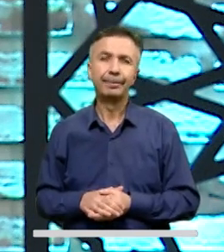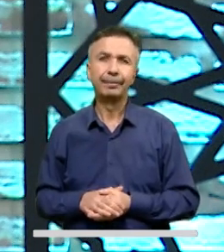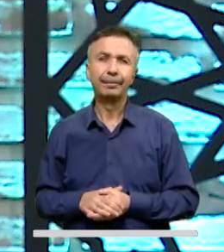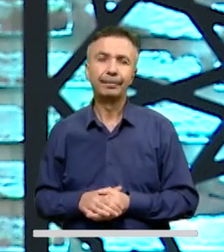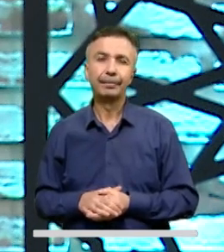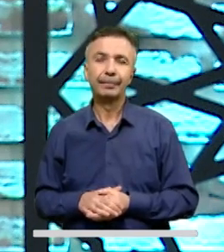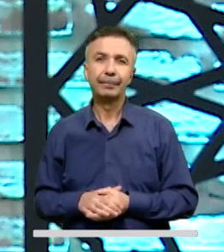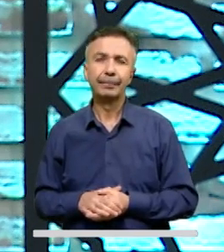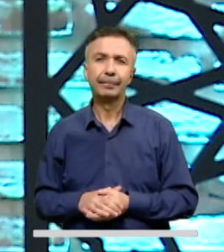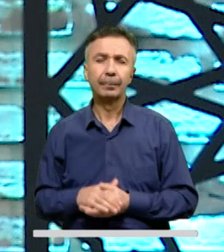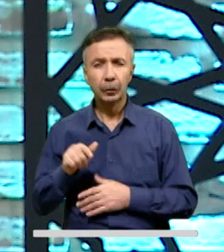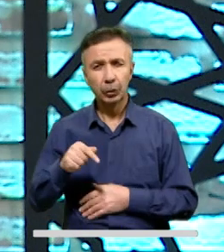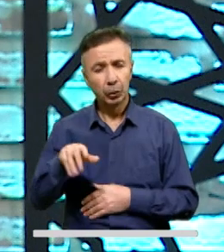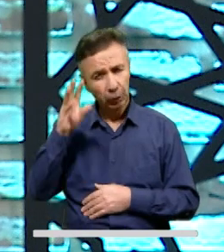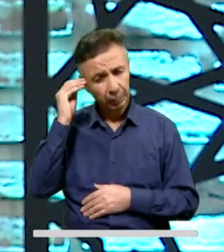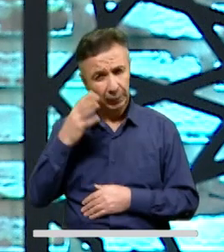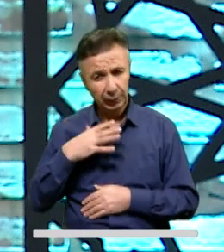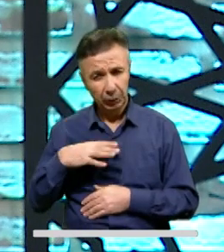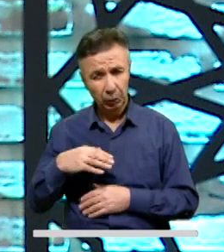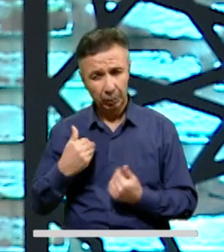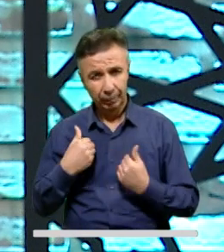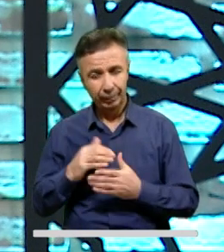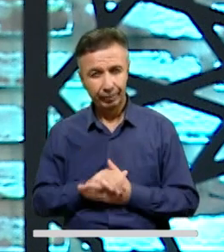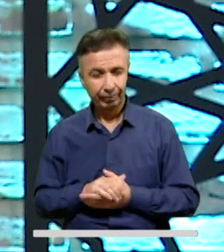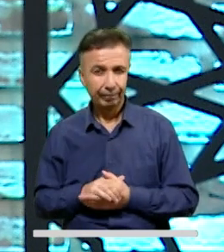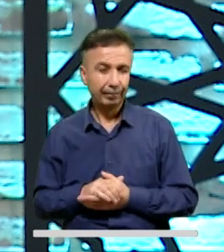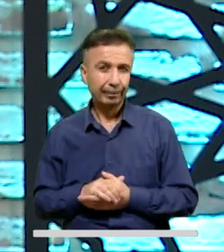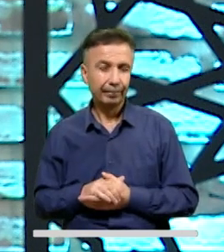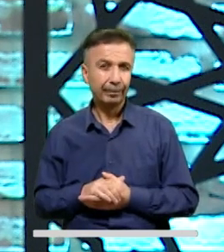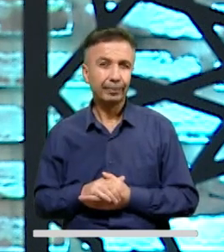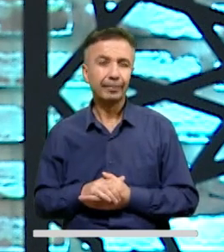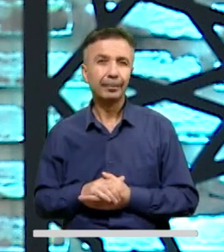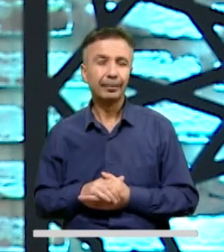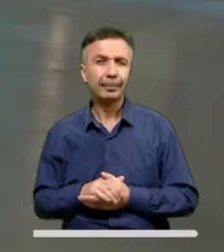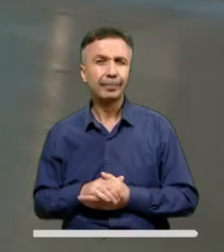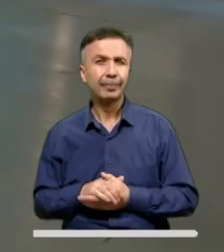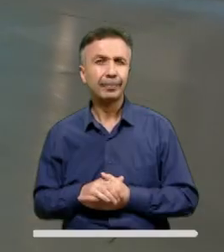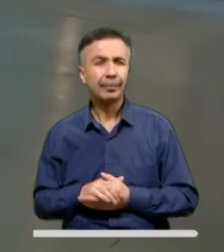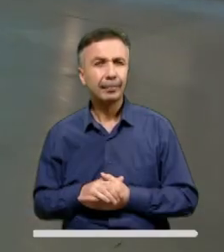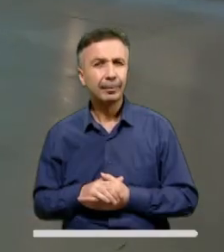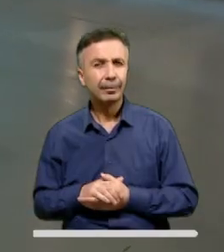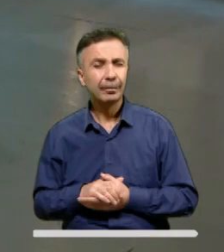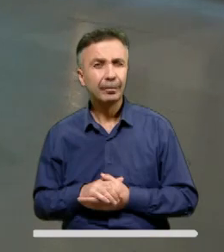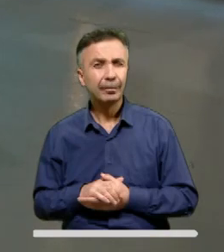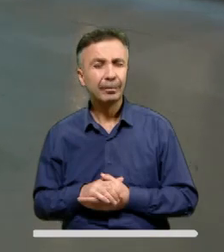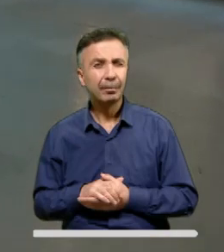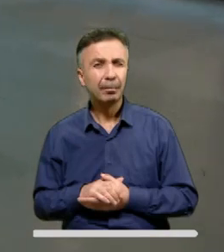Şunu öğrenmek istiyorum. Önce verdiğiniz bilgiler için tekrar teşekkür ediyorum. Rica ederiz. Polineuropati